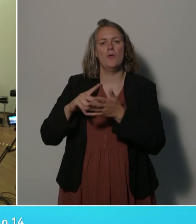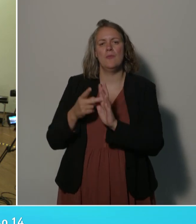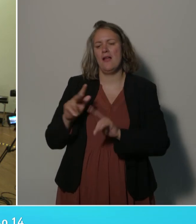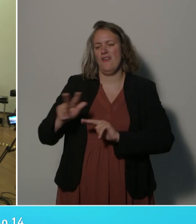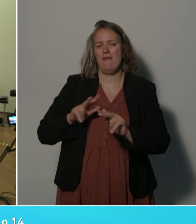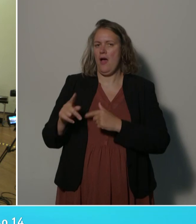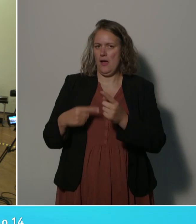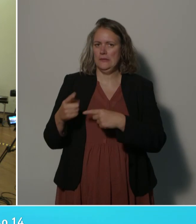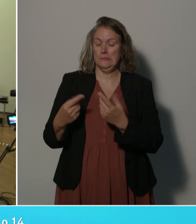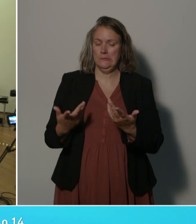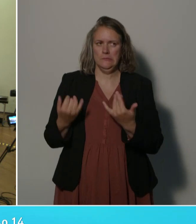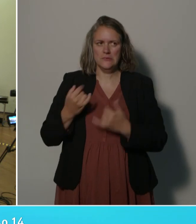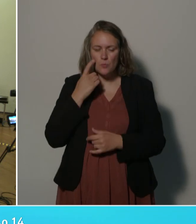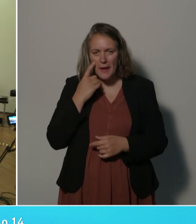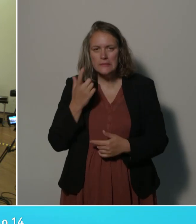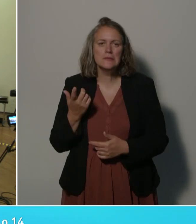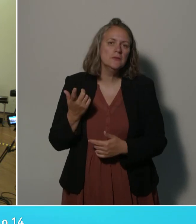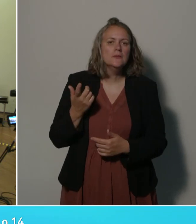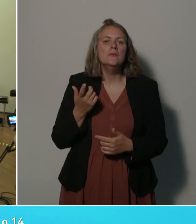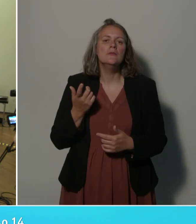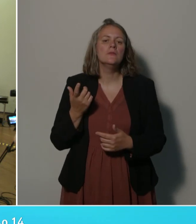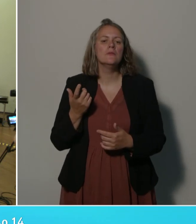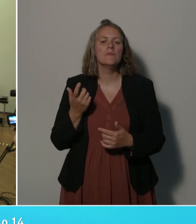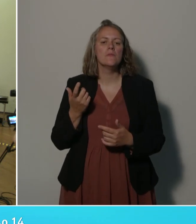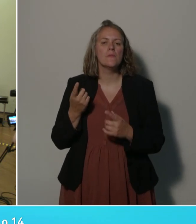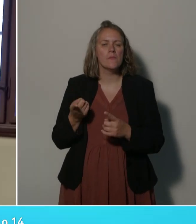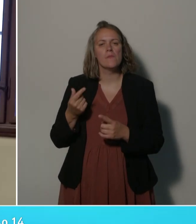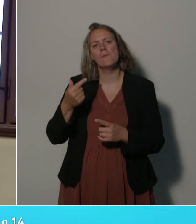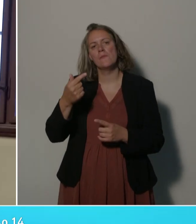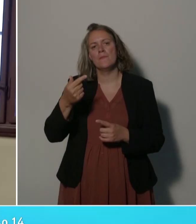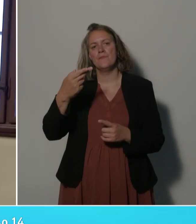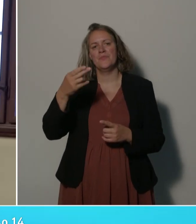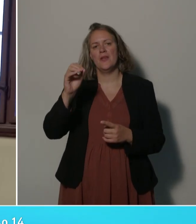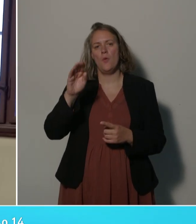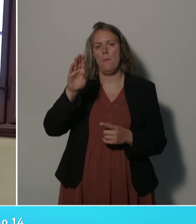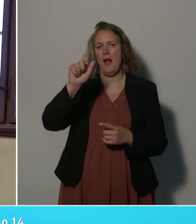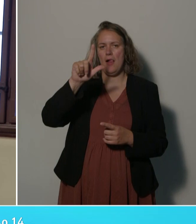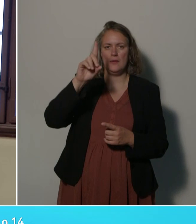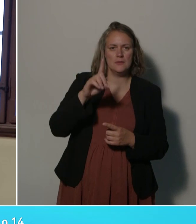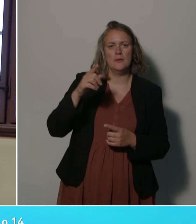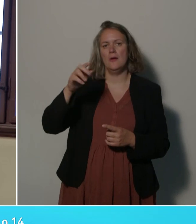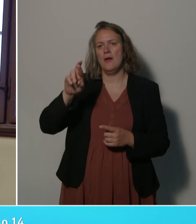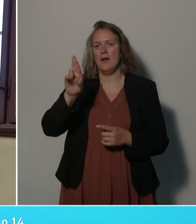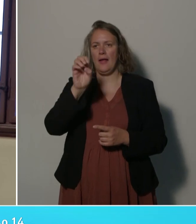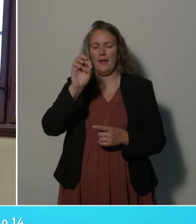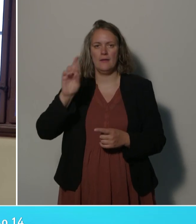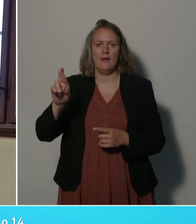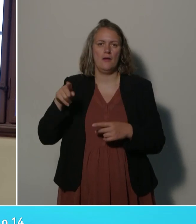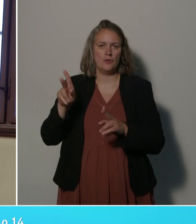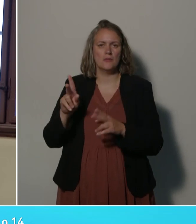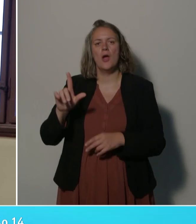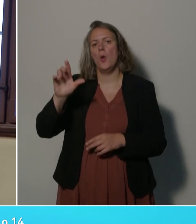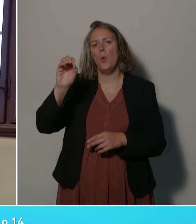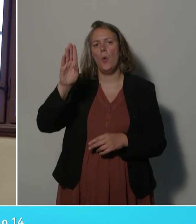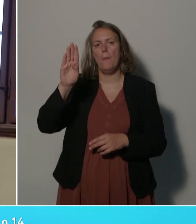Bebauungsplanverfahren. Wir befinden uns hier an der Theobald-Renner-Straße in Lobeda West.